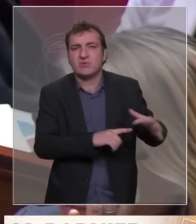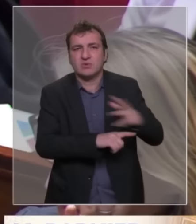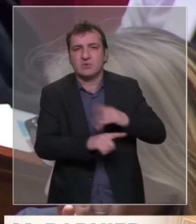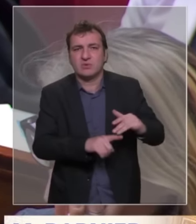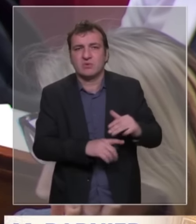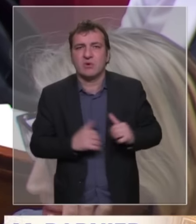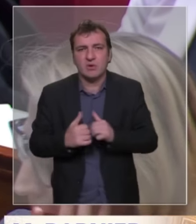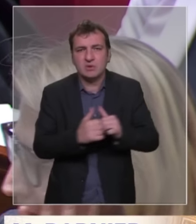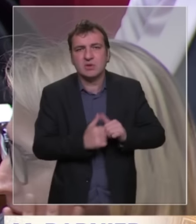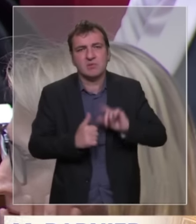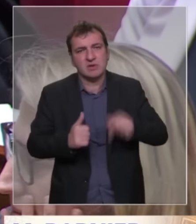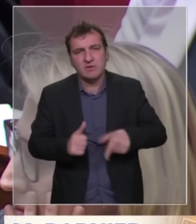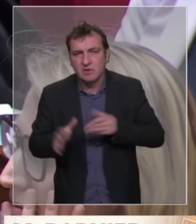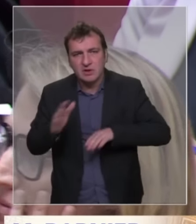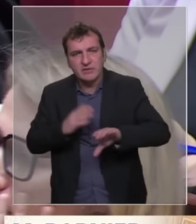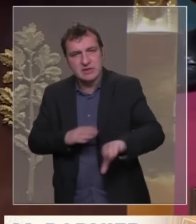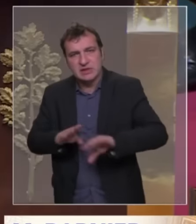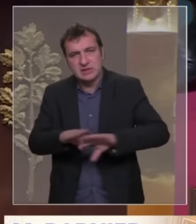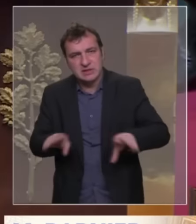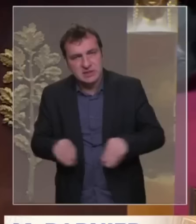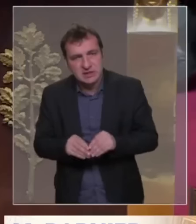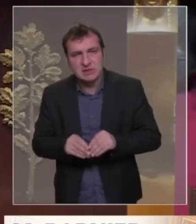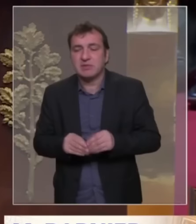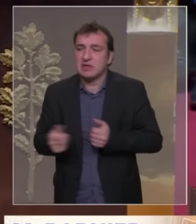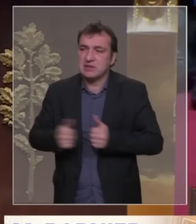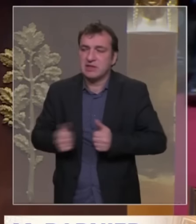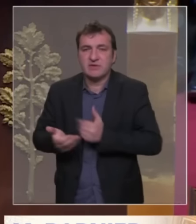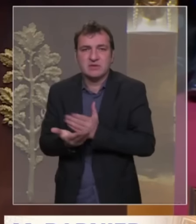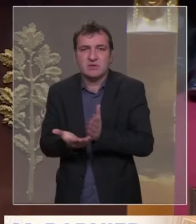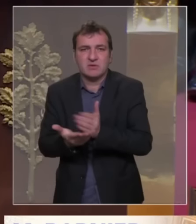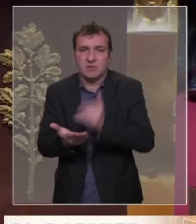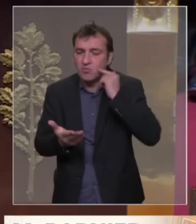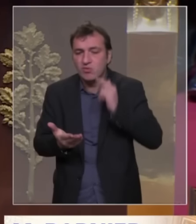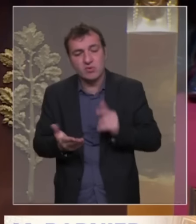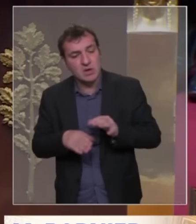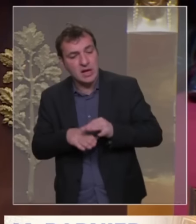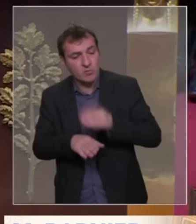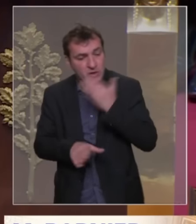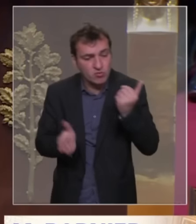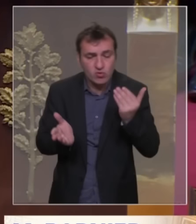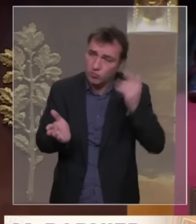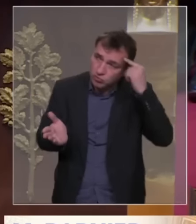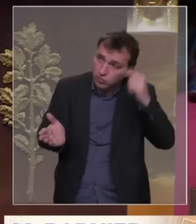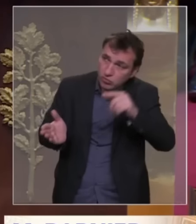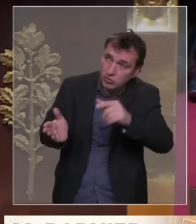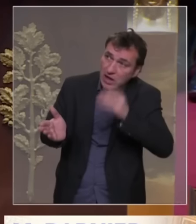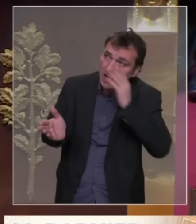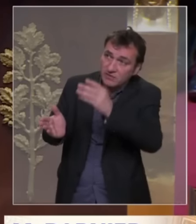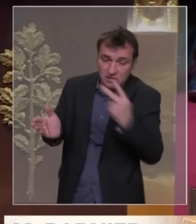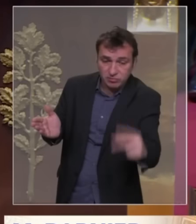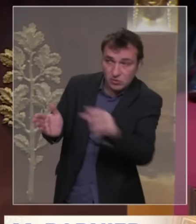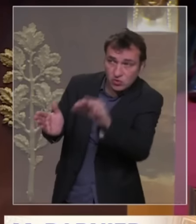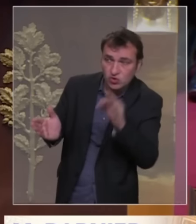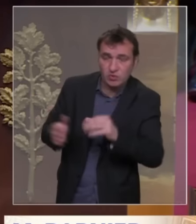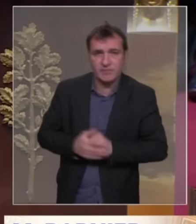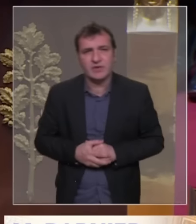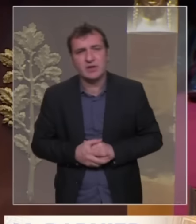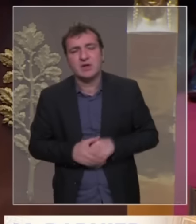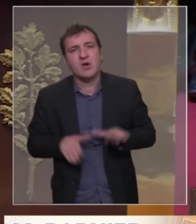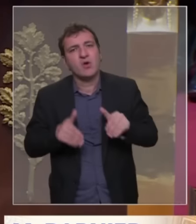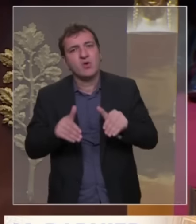les équipes et les dispositifs d'orientation pour mieux accompagner nos élèves dans leur choix d'avenir et nous continuerons à valoriser